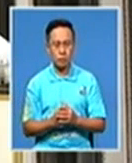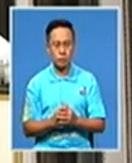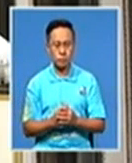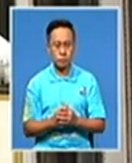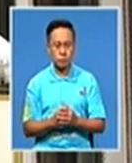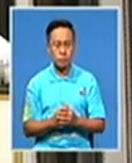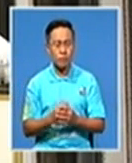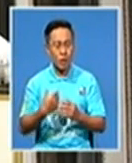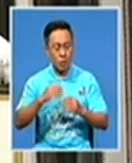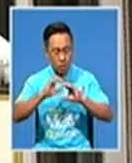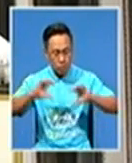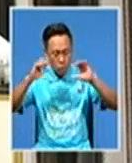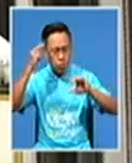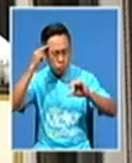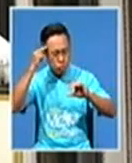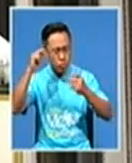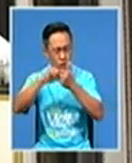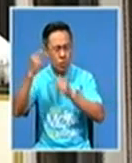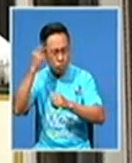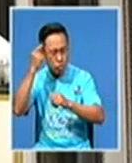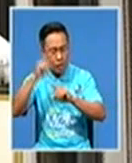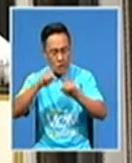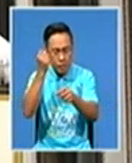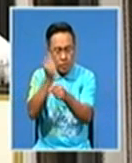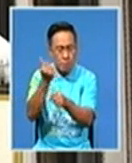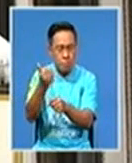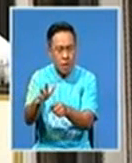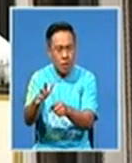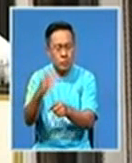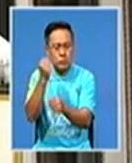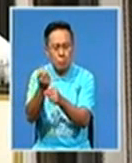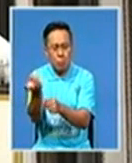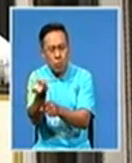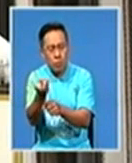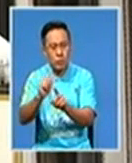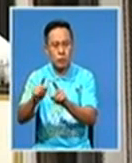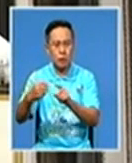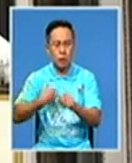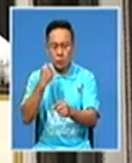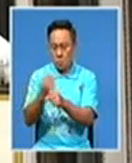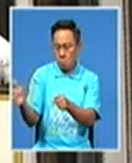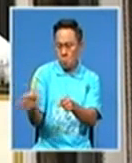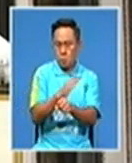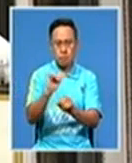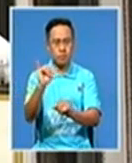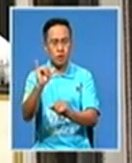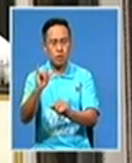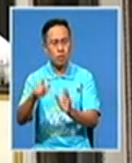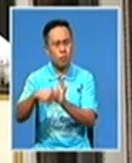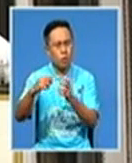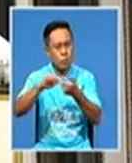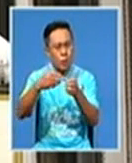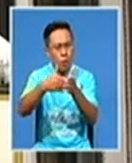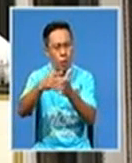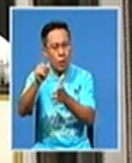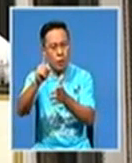รัฐบาลใดก็ตามรู้ปัญหาทั้งหมดแต่ทำไม่ได้หรือทำได้ไม่เท่าที่ควรไม่มีประสิทธิภาพนะครับเพราะว่าอะไรมันติดขัดหลายเ